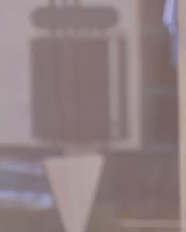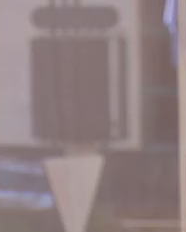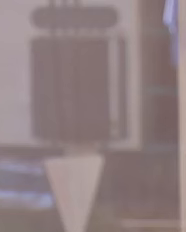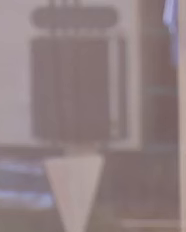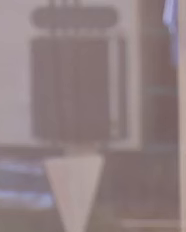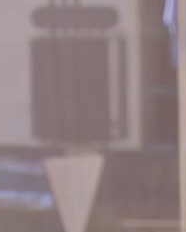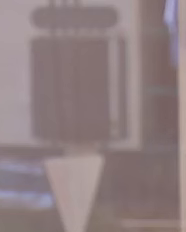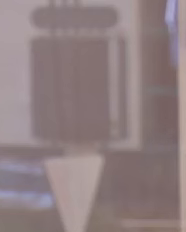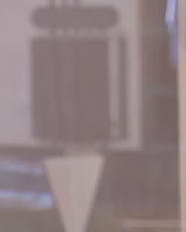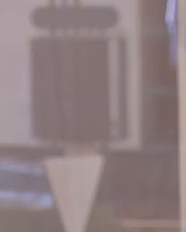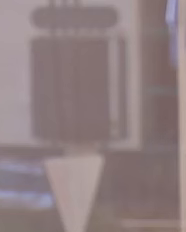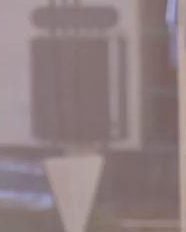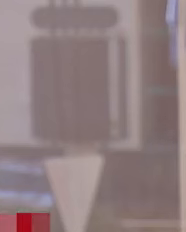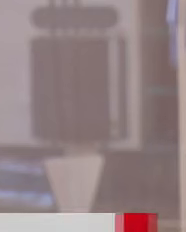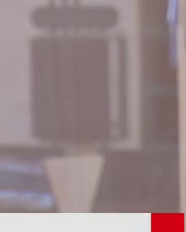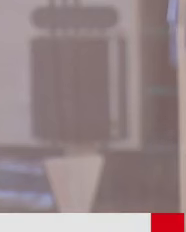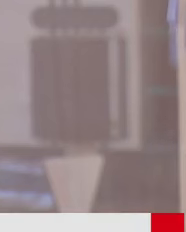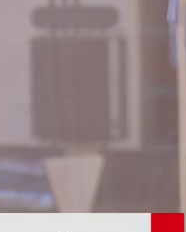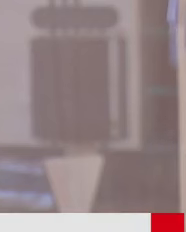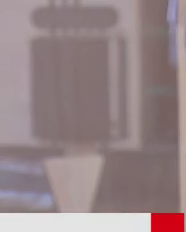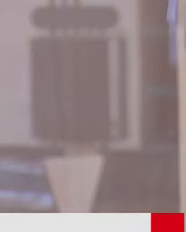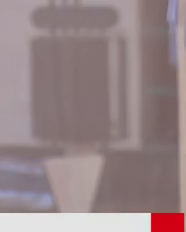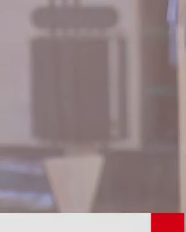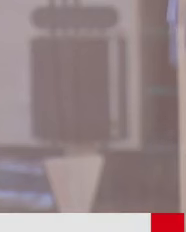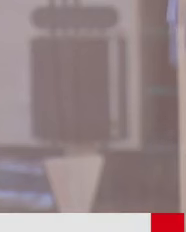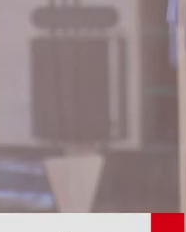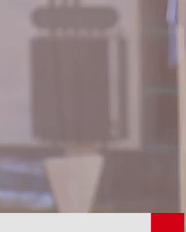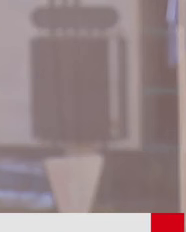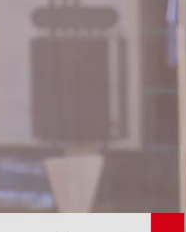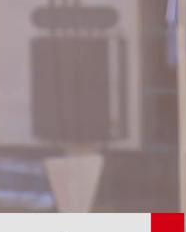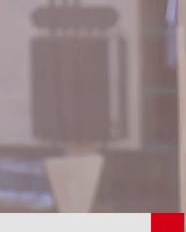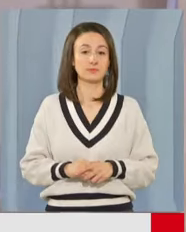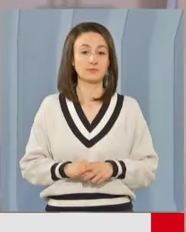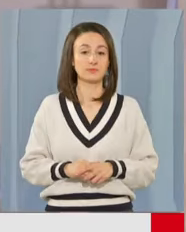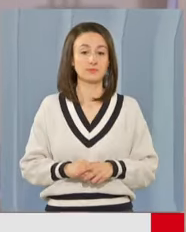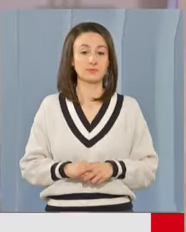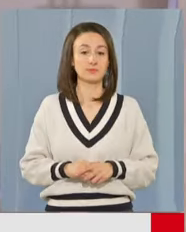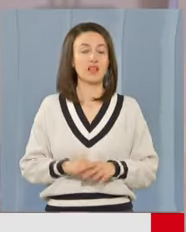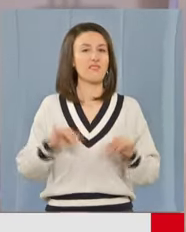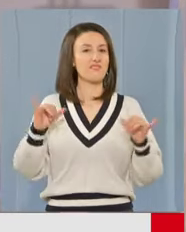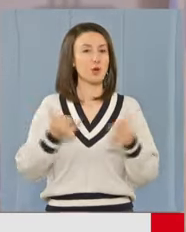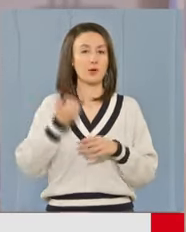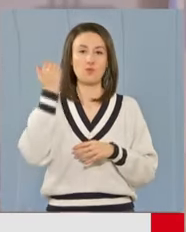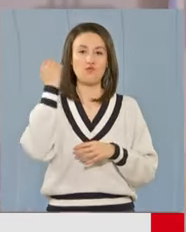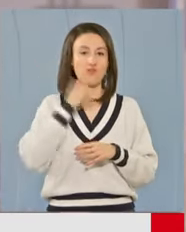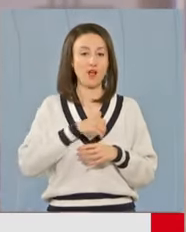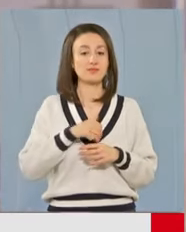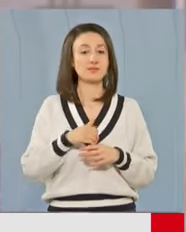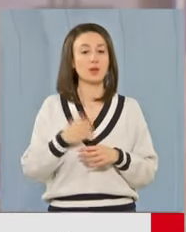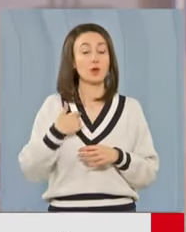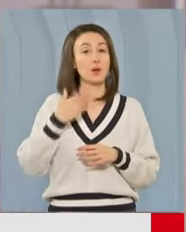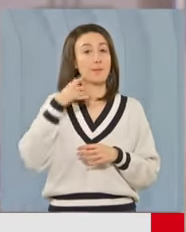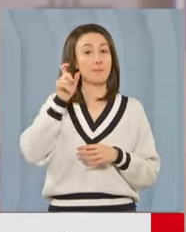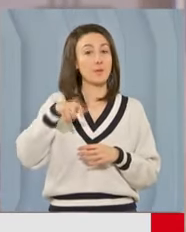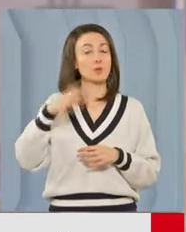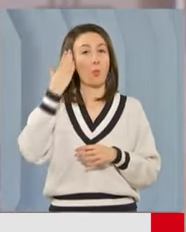fenomenul Deep fake este o armă extrem de periculoasă în războiul dezinformărilor în România fenomenul a luat o amploare îngrijorătoare personalități